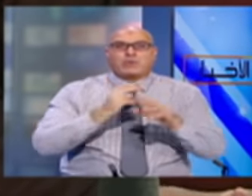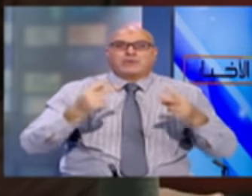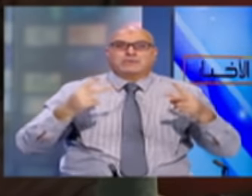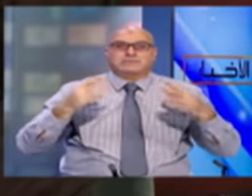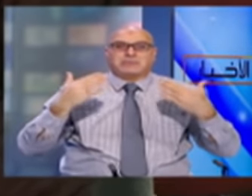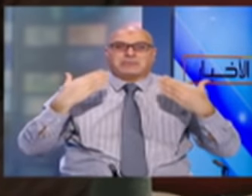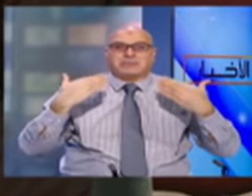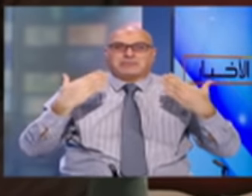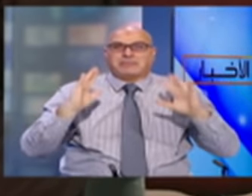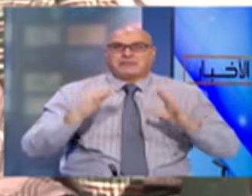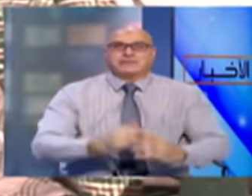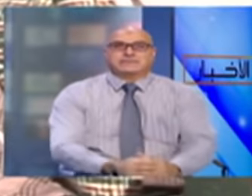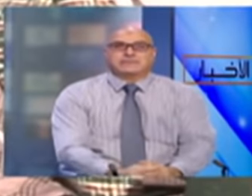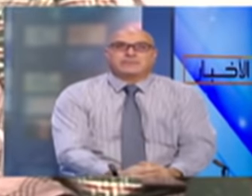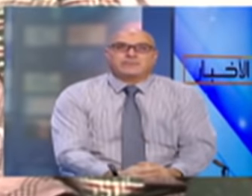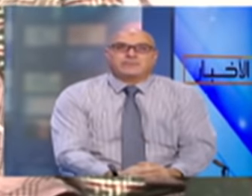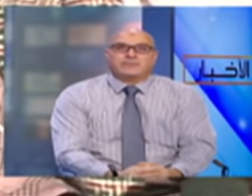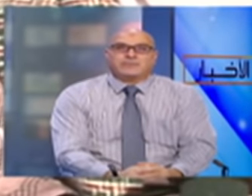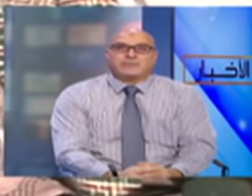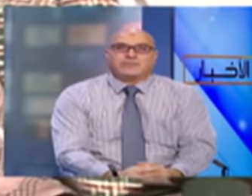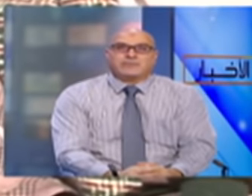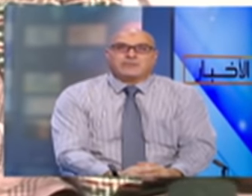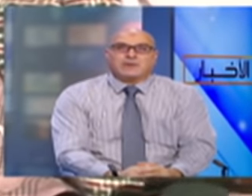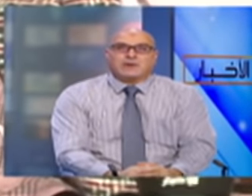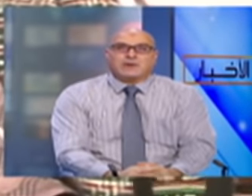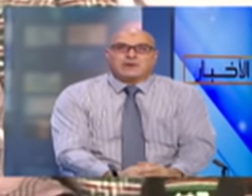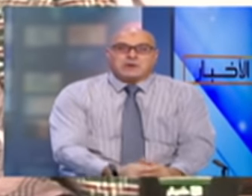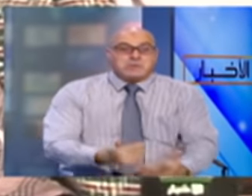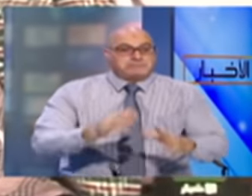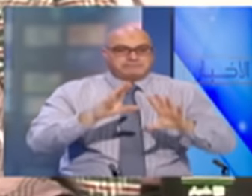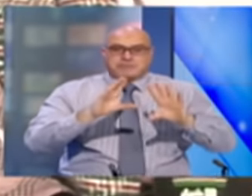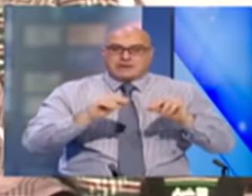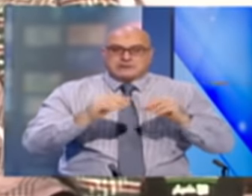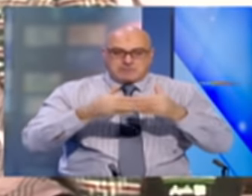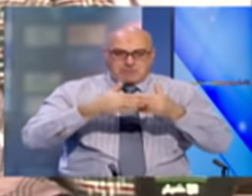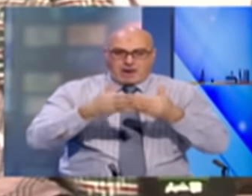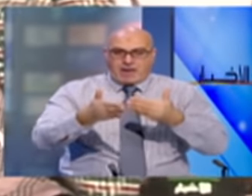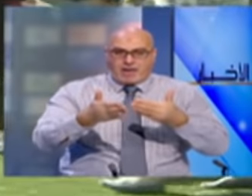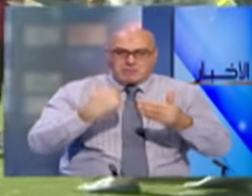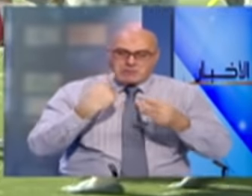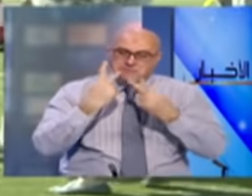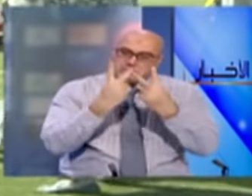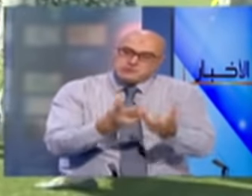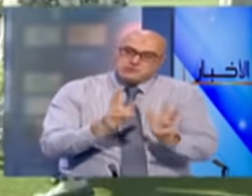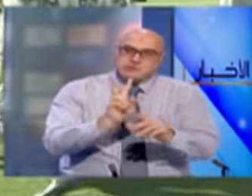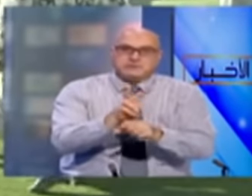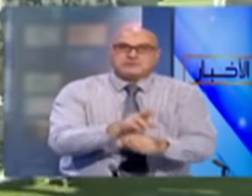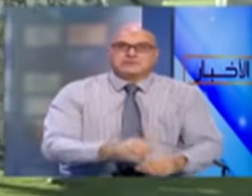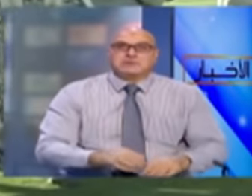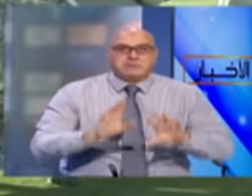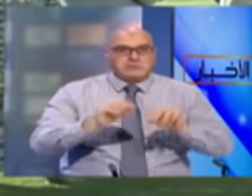باش نبدلو شويه الهواء. يعني دي بوي صافي، حنايا البلاصه هذه قريبه لينا، اوندغوا شباب، منطقه